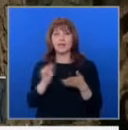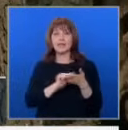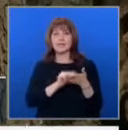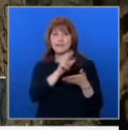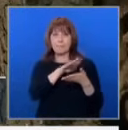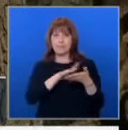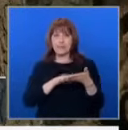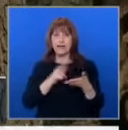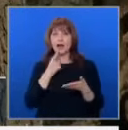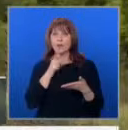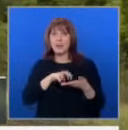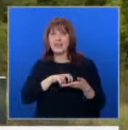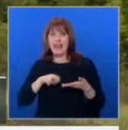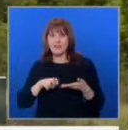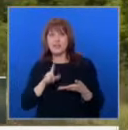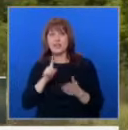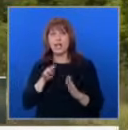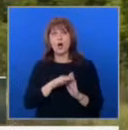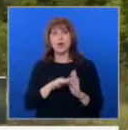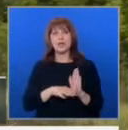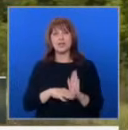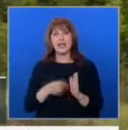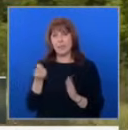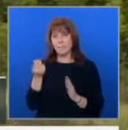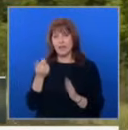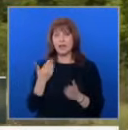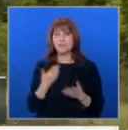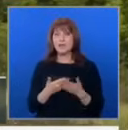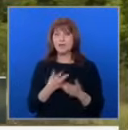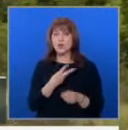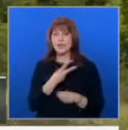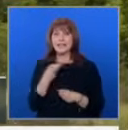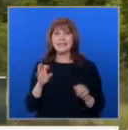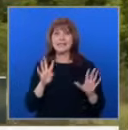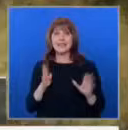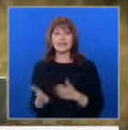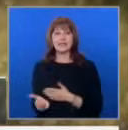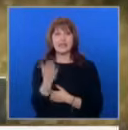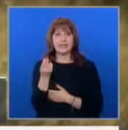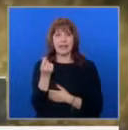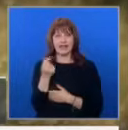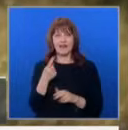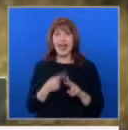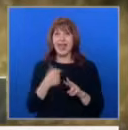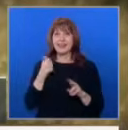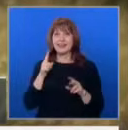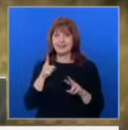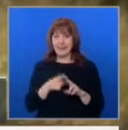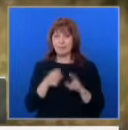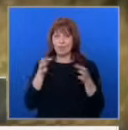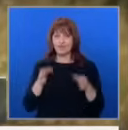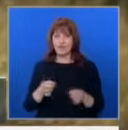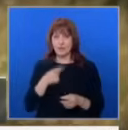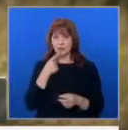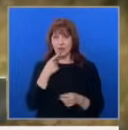списъка на длъжниците с неуредени публични задължения и дължи близо 309 000 лева. От НАП официално заявиха,